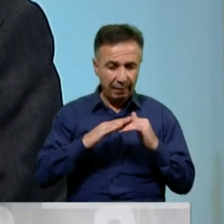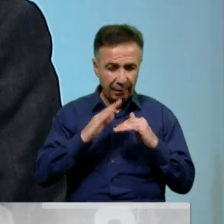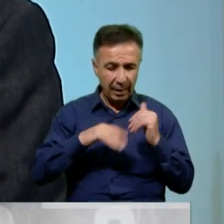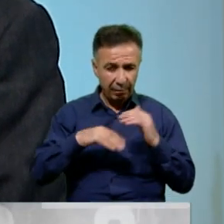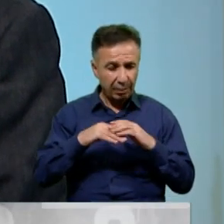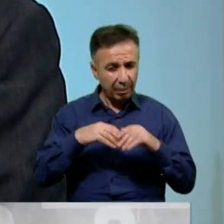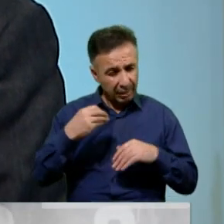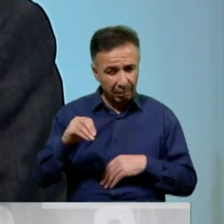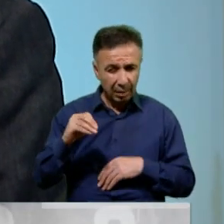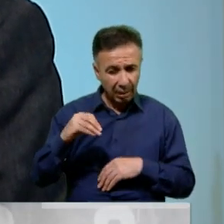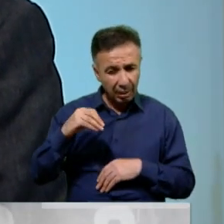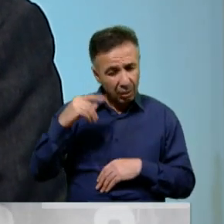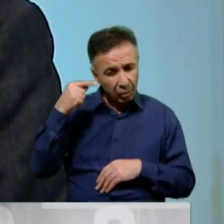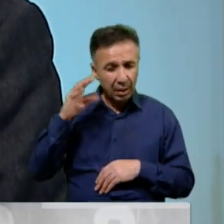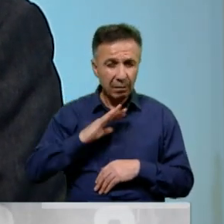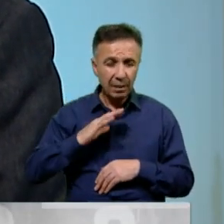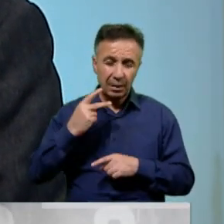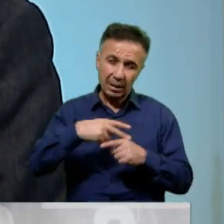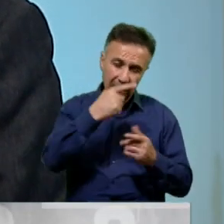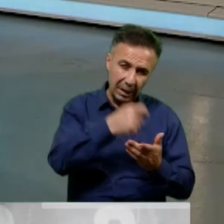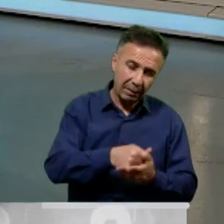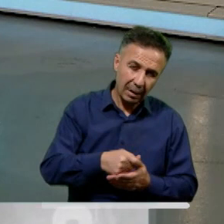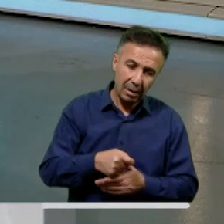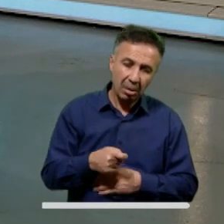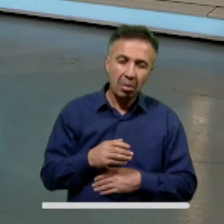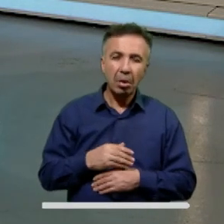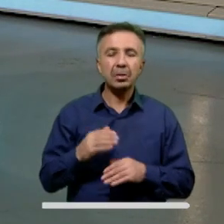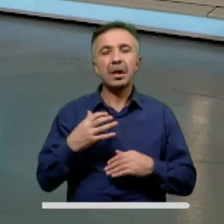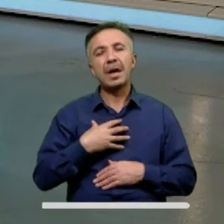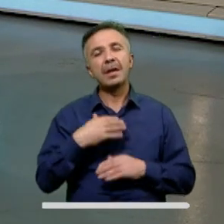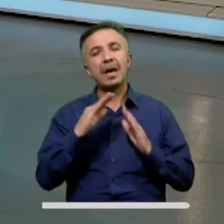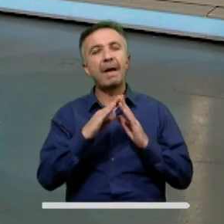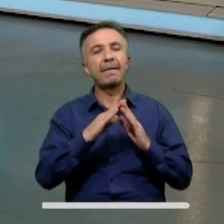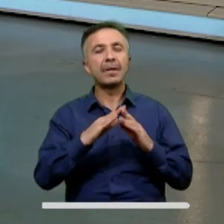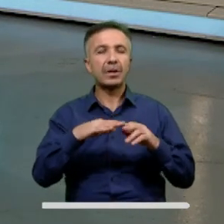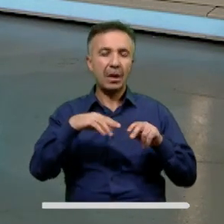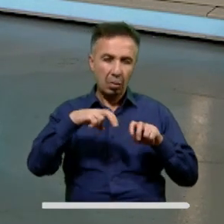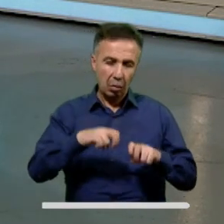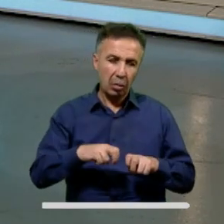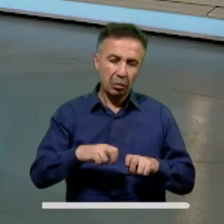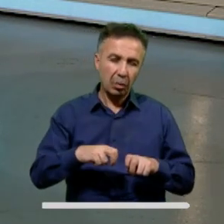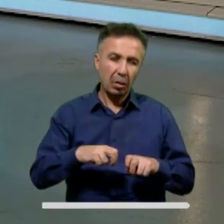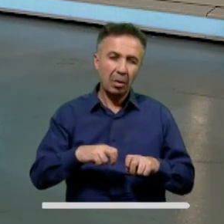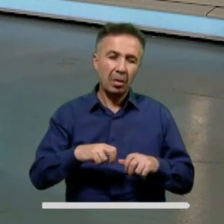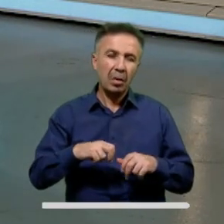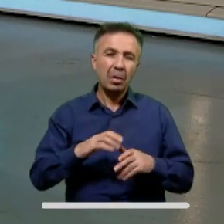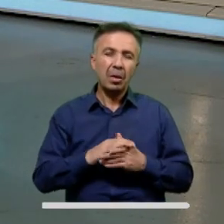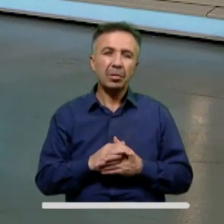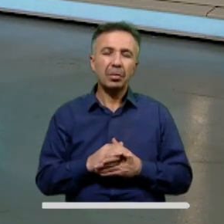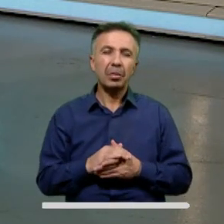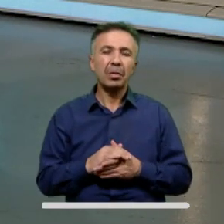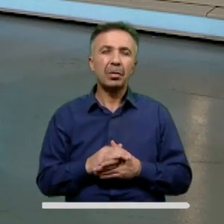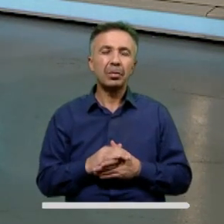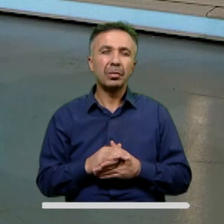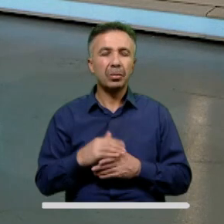tabi. Öbür türlü zekat gerekmez. Eyvallah. Yani şu durumda hani üzerine bir ev yaparız, yarın bir gün müteahhit girer,